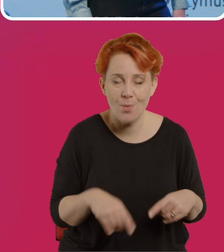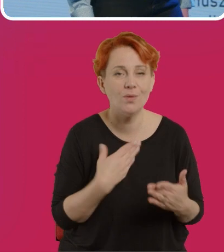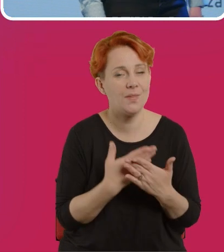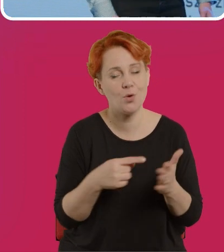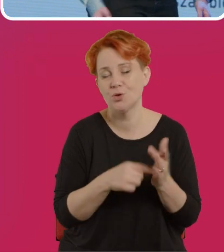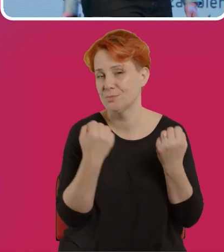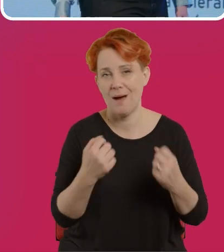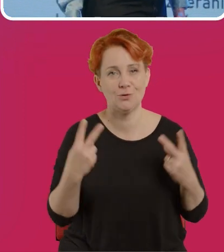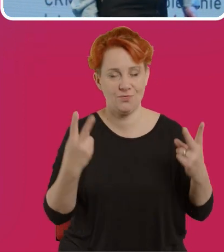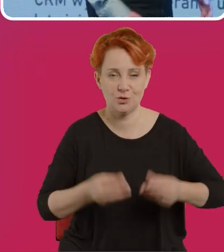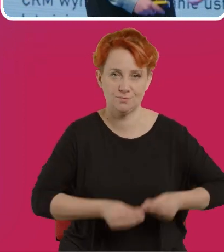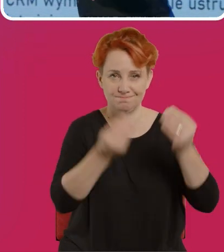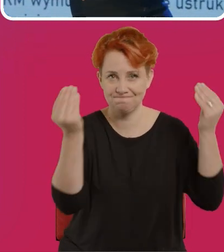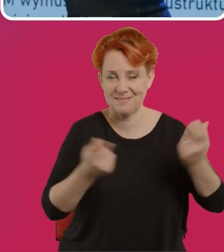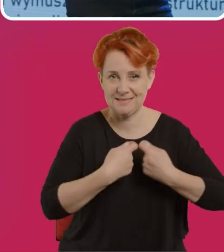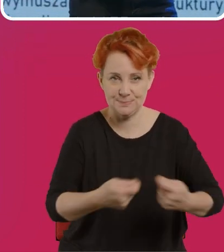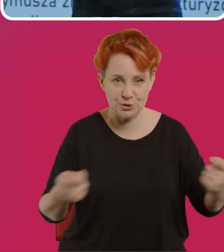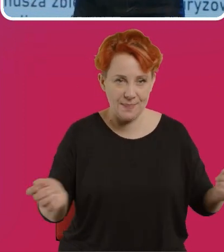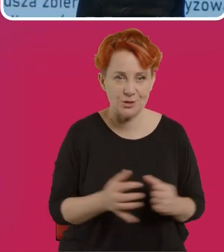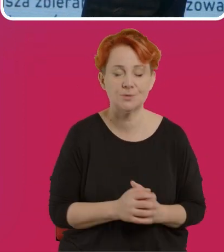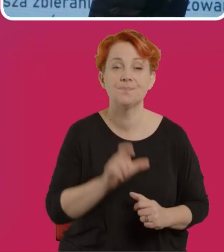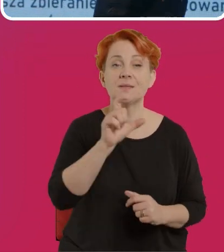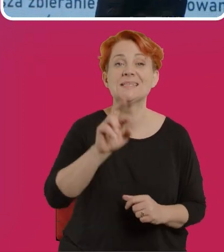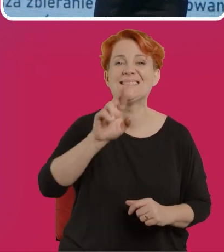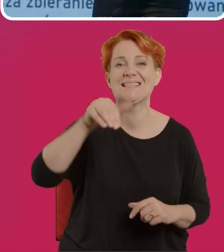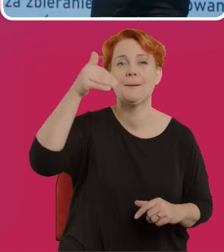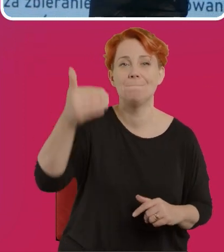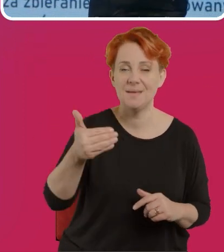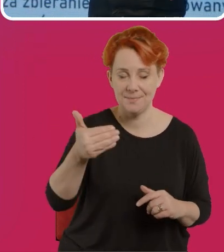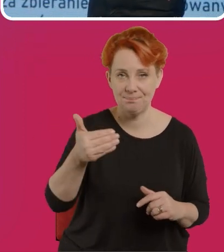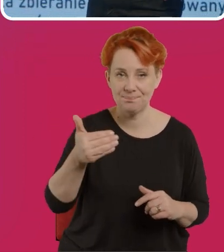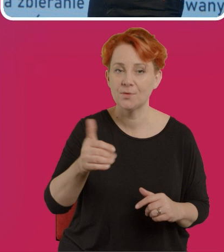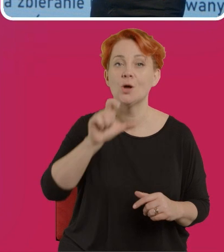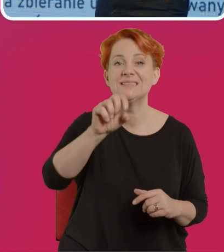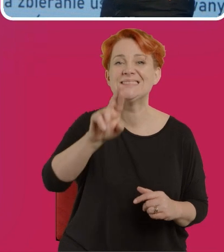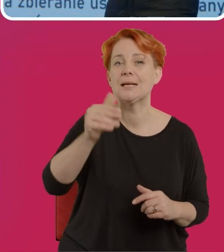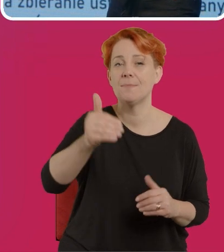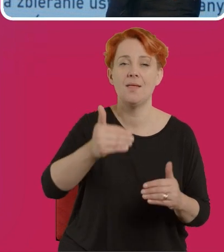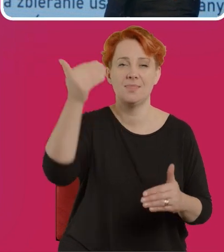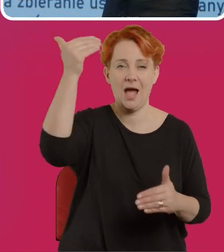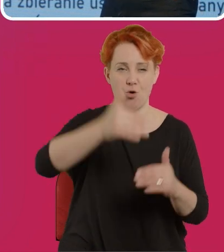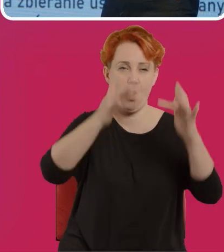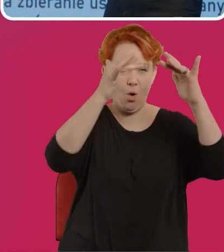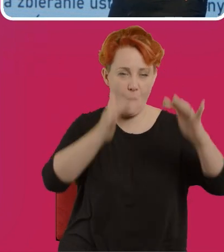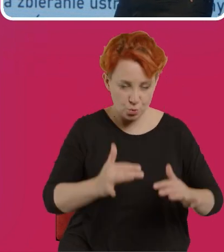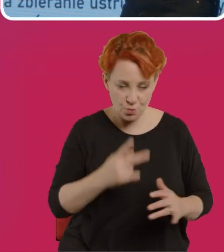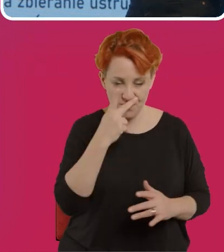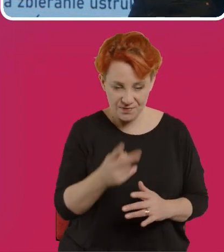rozwijać sprzedaż. No i na końcu CRM na koniec dnia generuje nam dane w